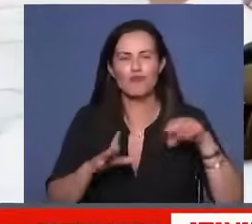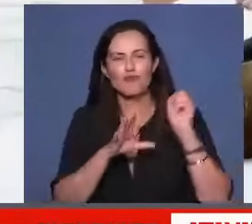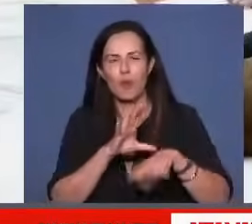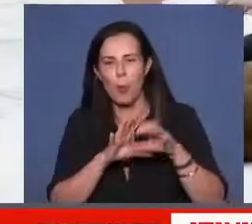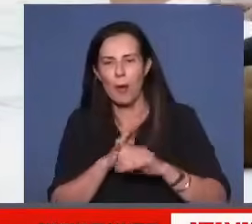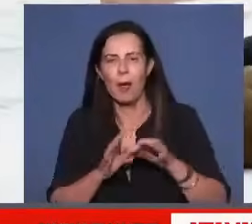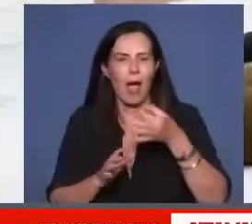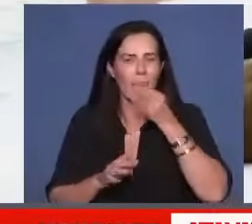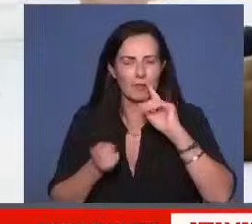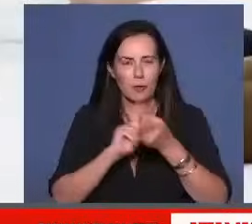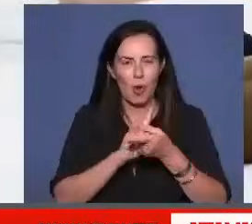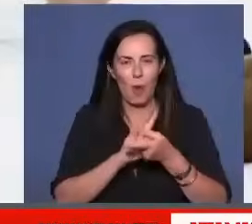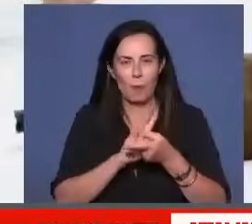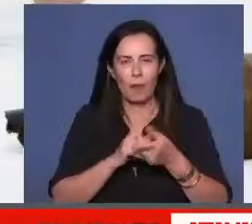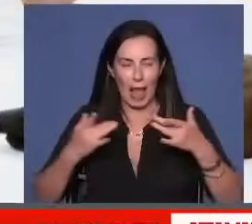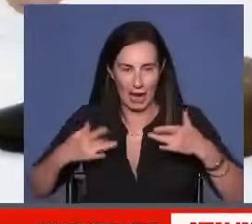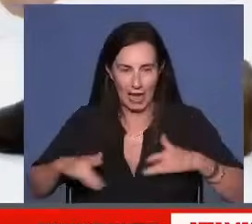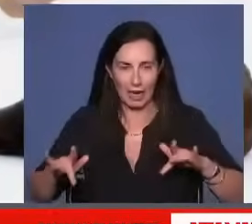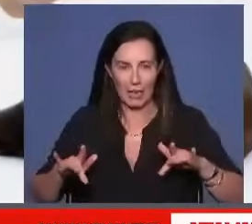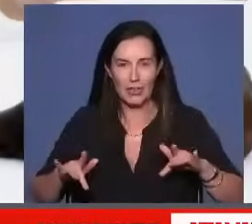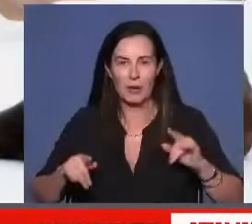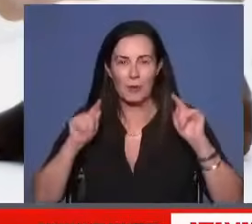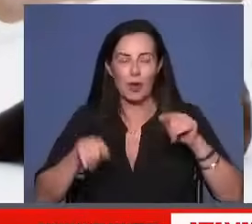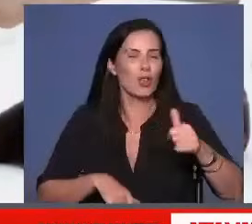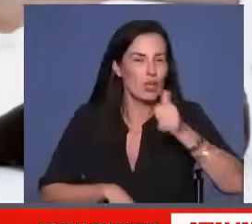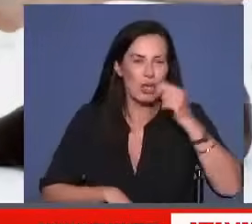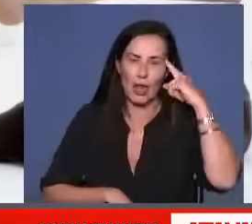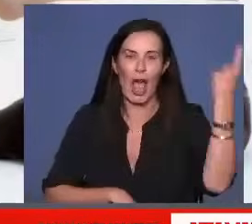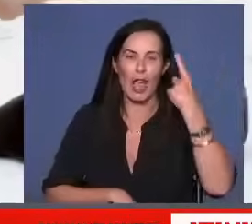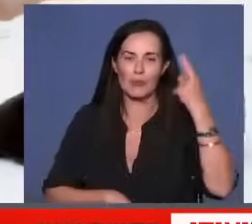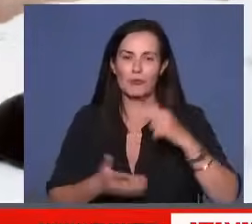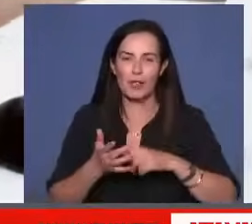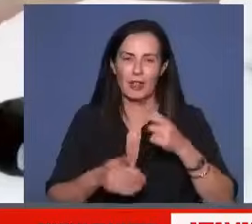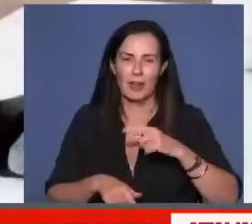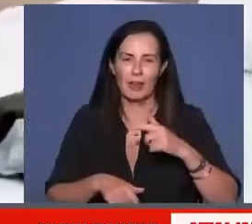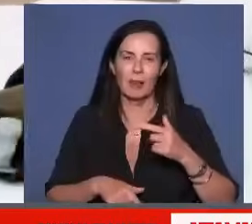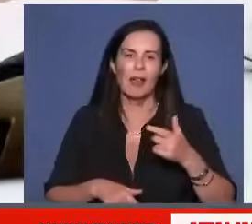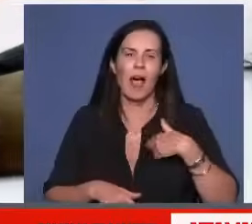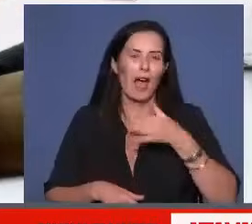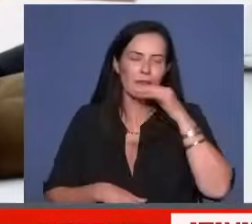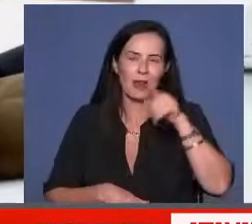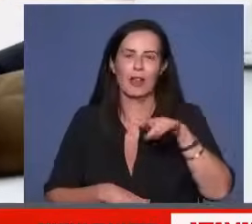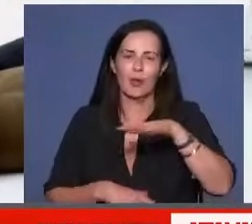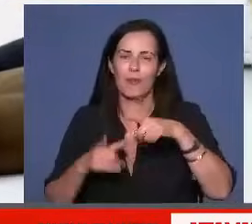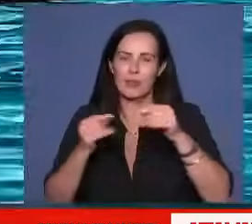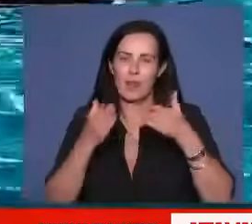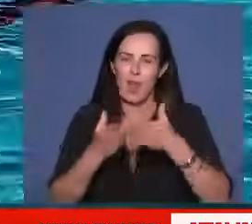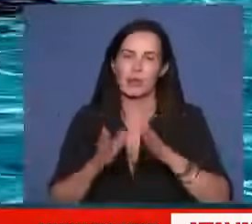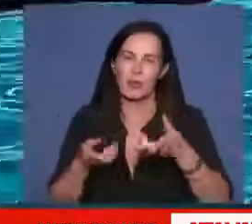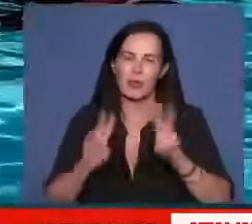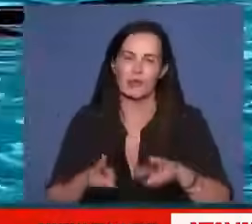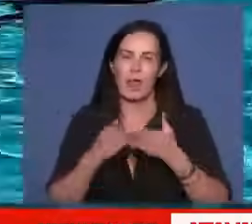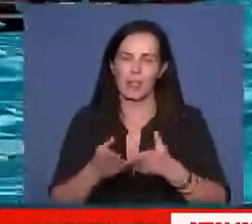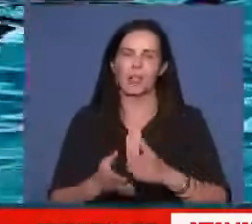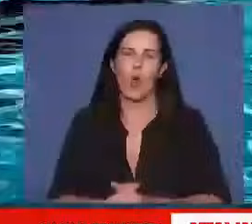ועדיף במקום ללכת ולהשתקר פה כל היום כדי לנסות להעביר את המצב, אז ללכת לעוטף ולעזור לפחות במה שאפשר.